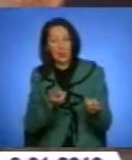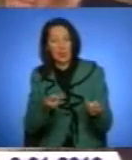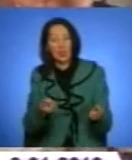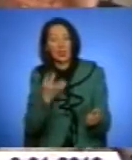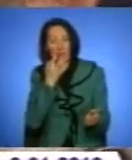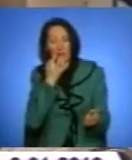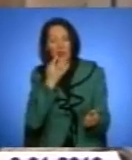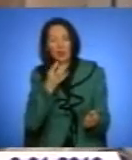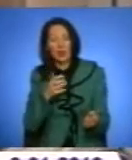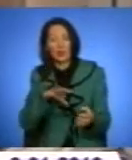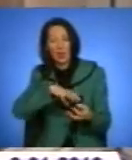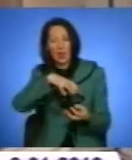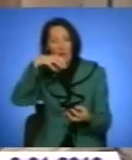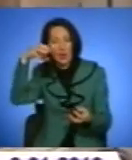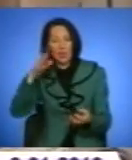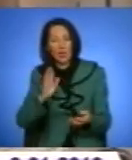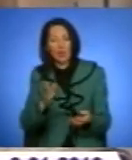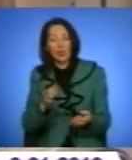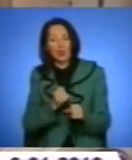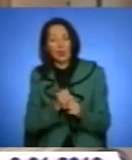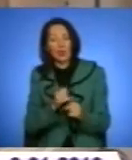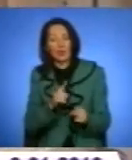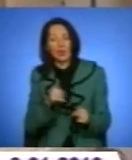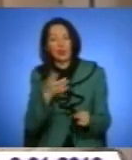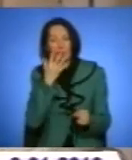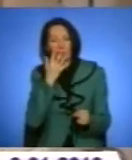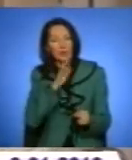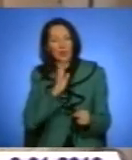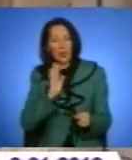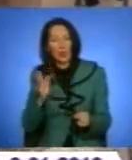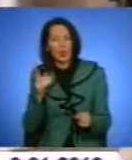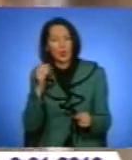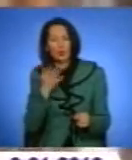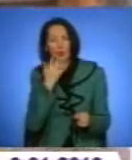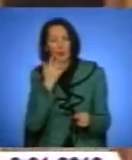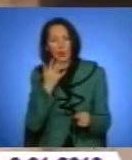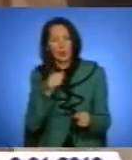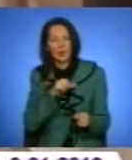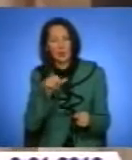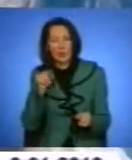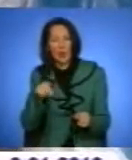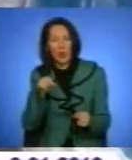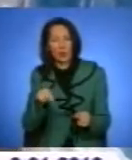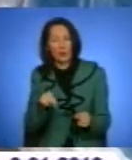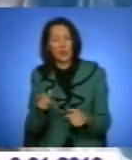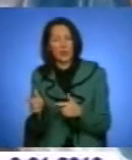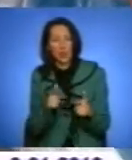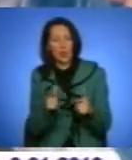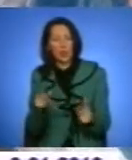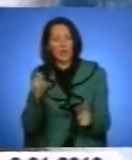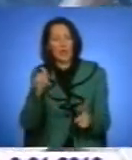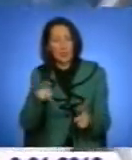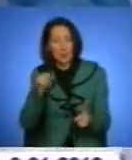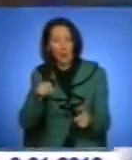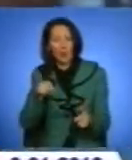була зроблена для витяжки запаху, щоб не було чути запаху самого нагоніння. Готовий продукт розливали